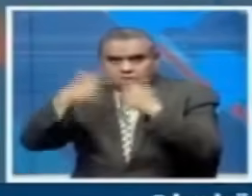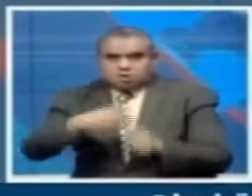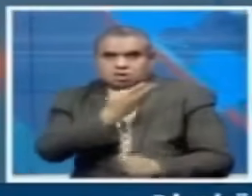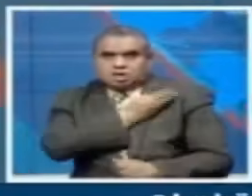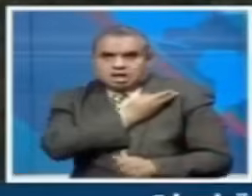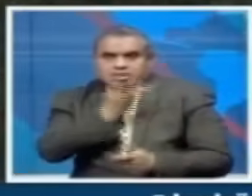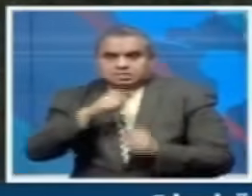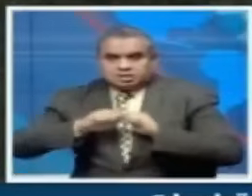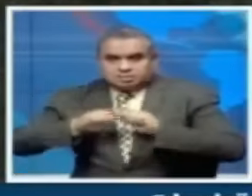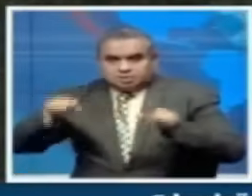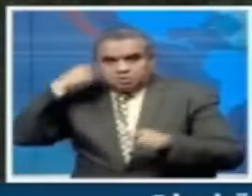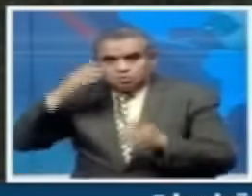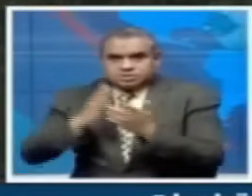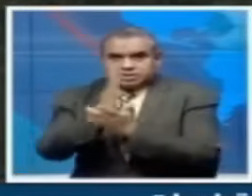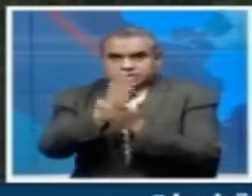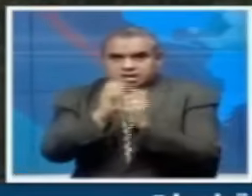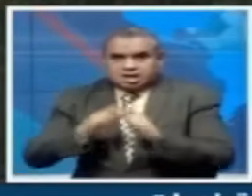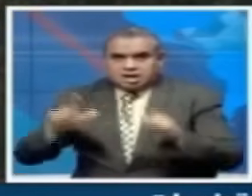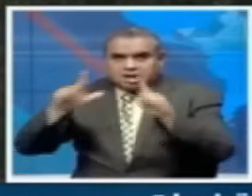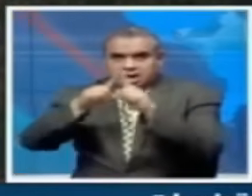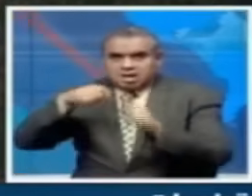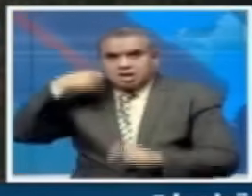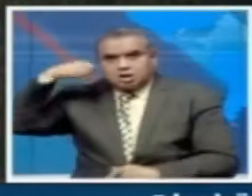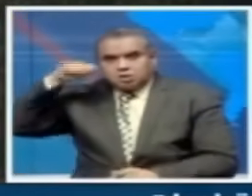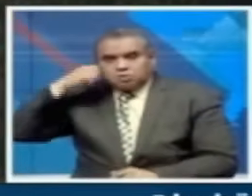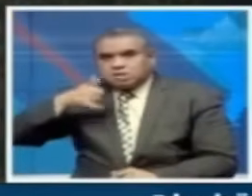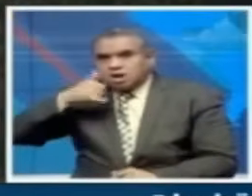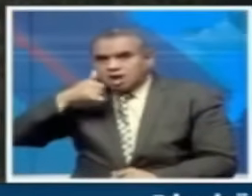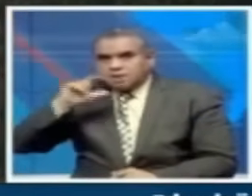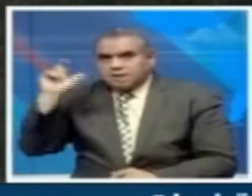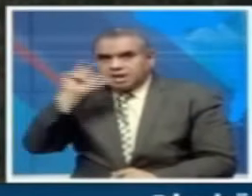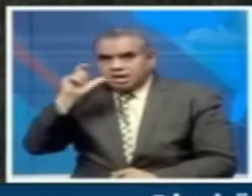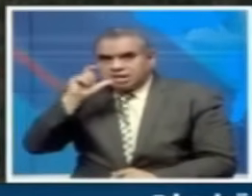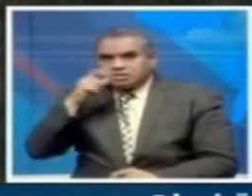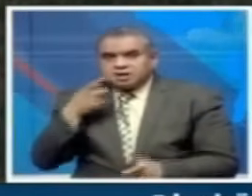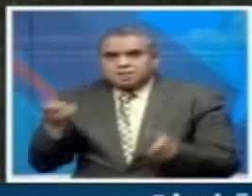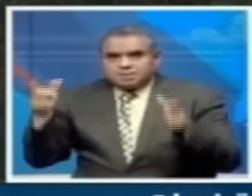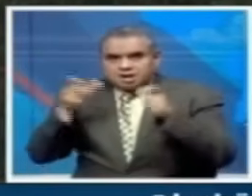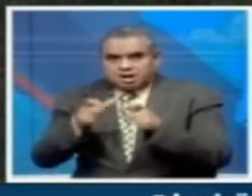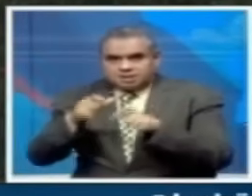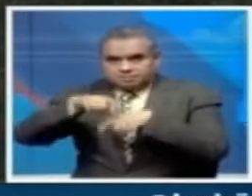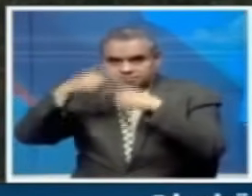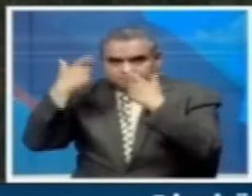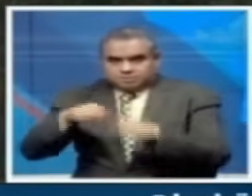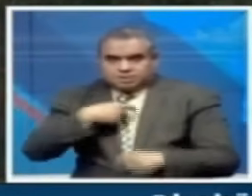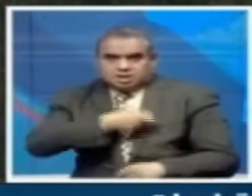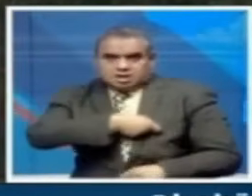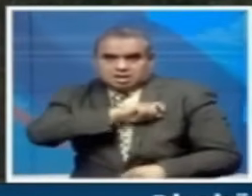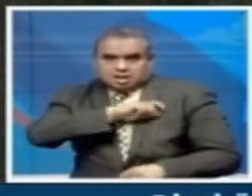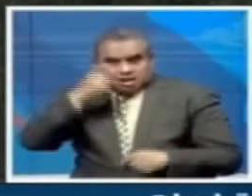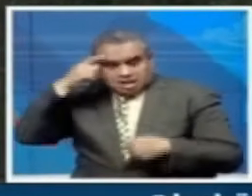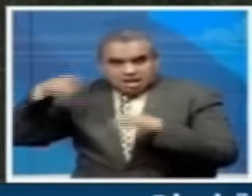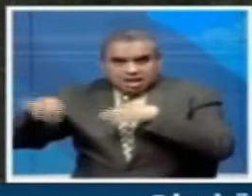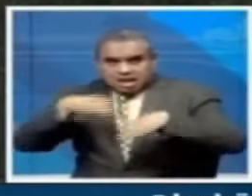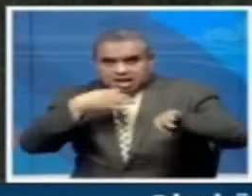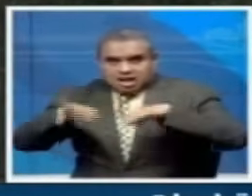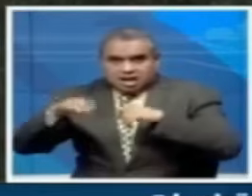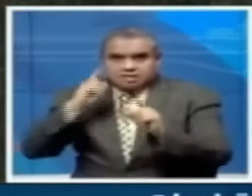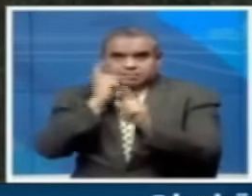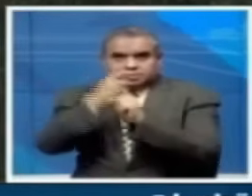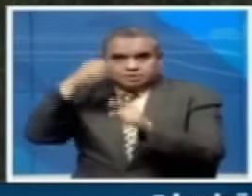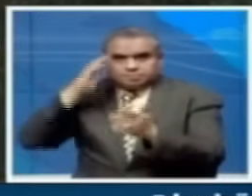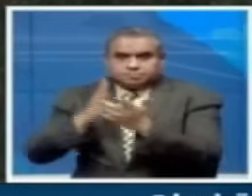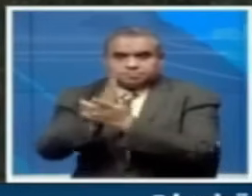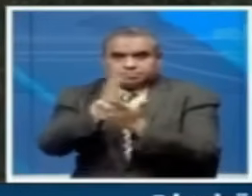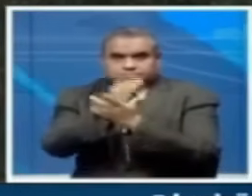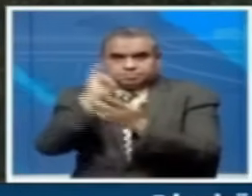وزارة الخارجية أن اللجنة الوزارية العربية الإسلامية سوف تجتمع خلال وجودها في برشلونة مع خوسيه مانويل